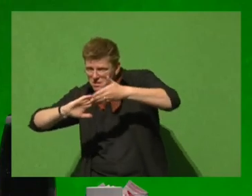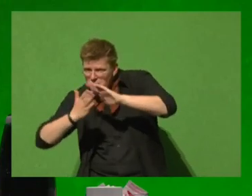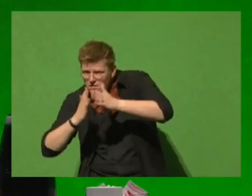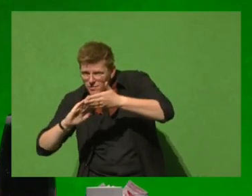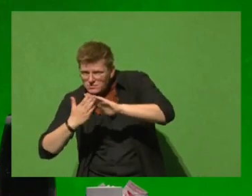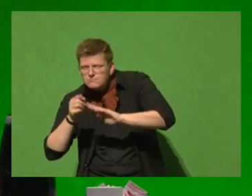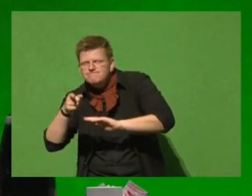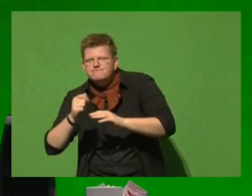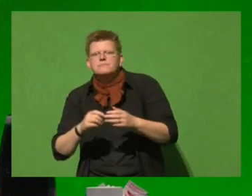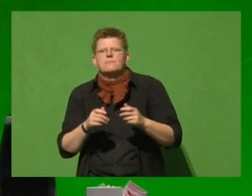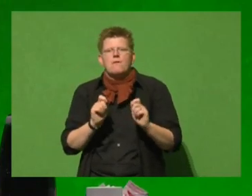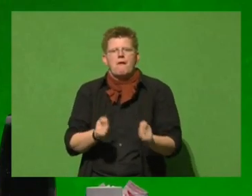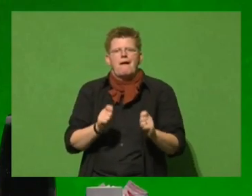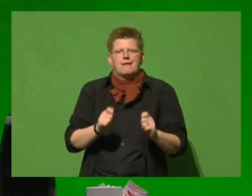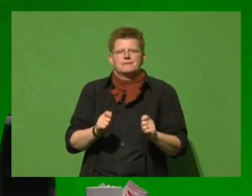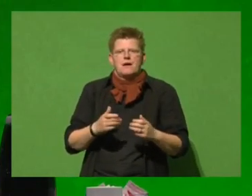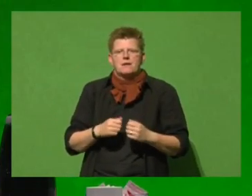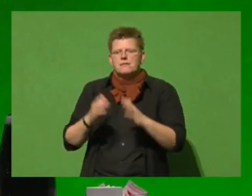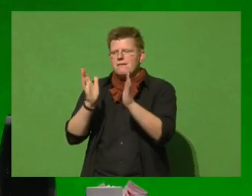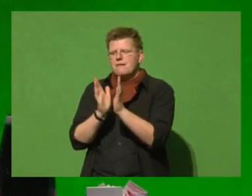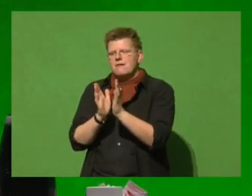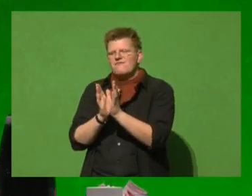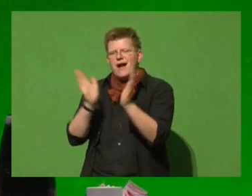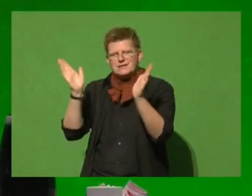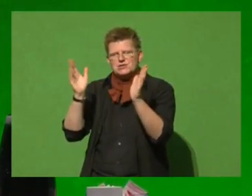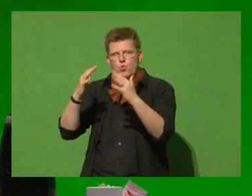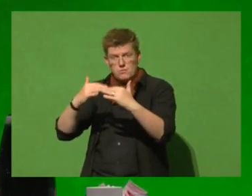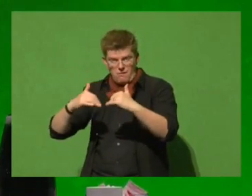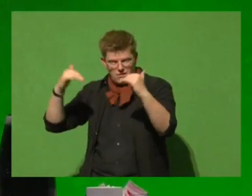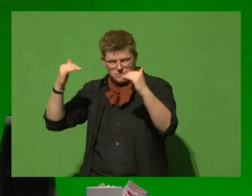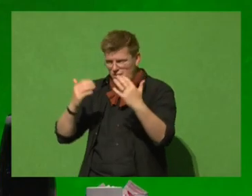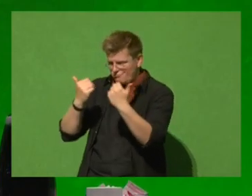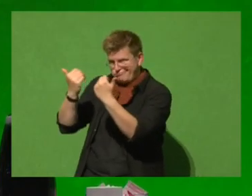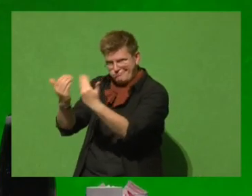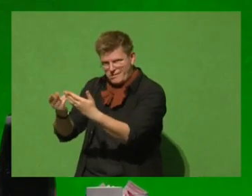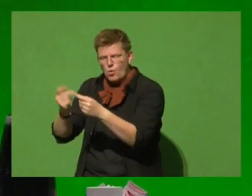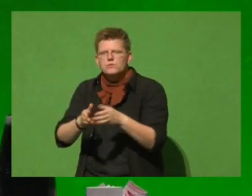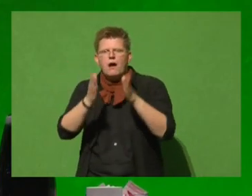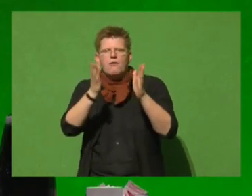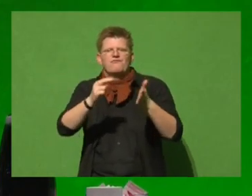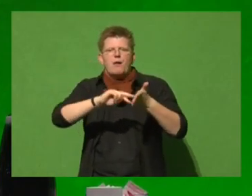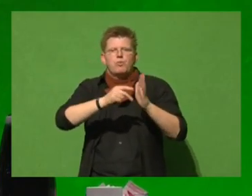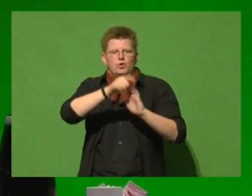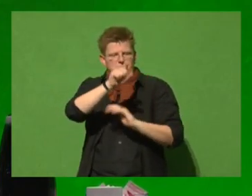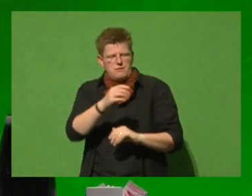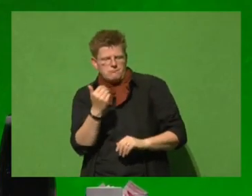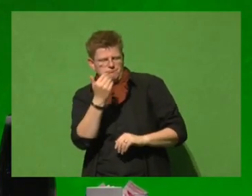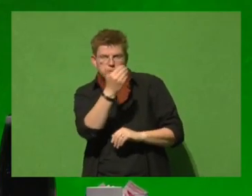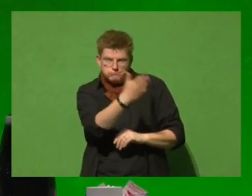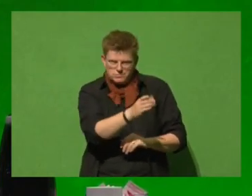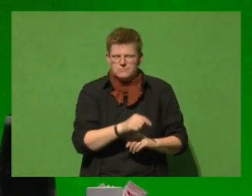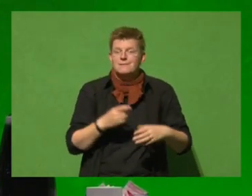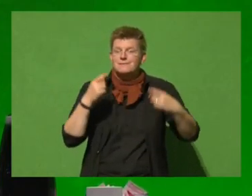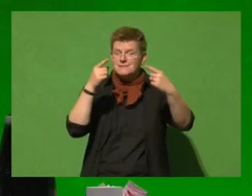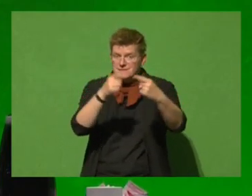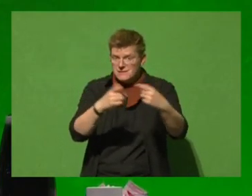dieser Antrag an die Landtagsfraktion bzw. an die Fachpolitikerinnen überwiesen wird, mit dem Ziel, einen parteiinternen Austausch zu dem Thema